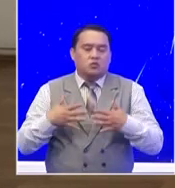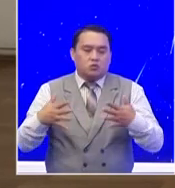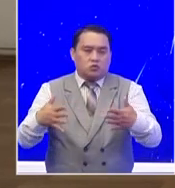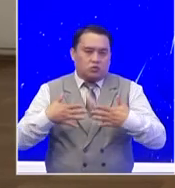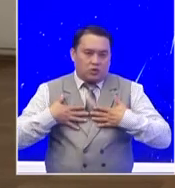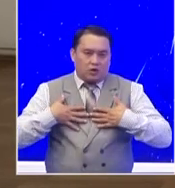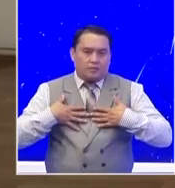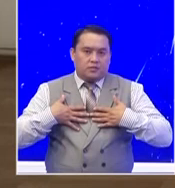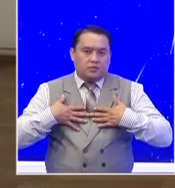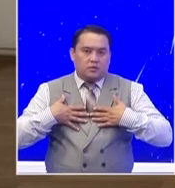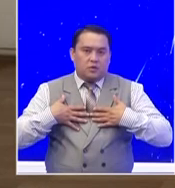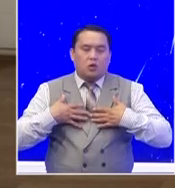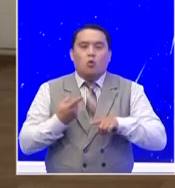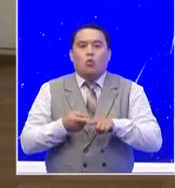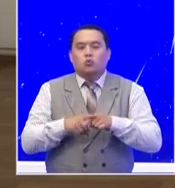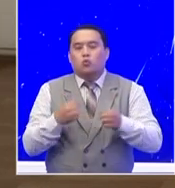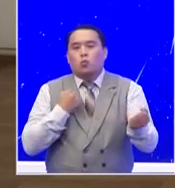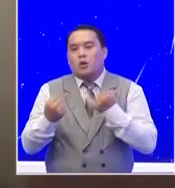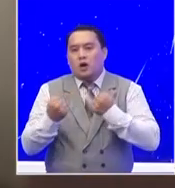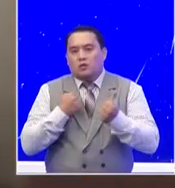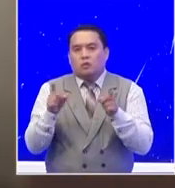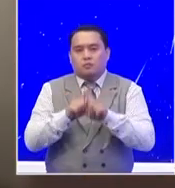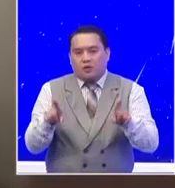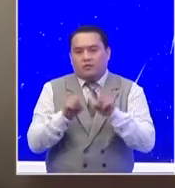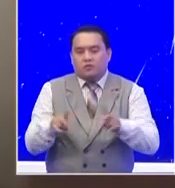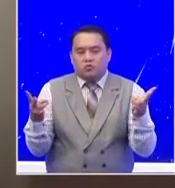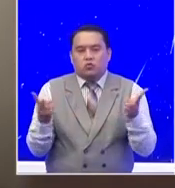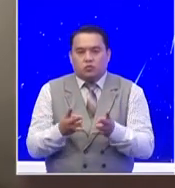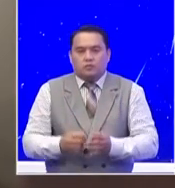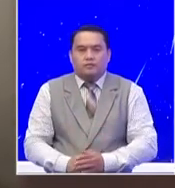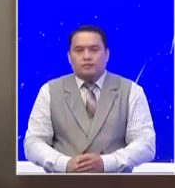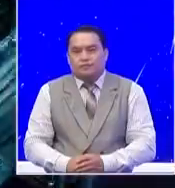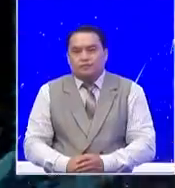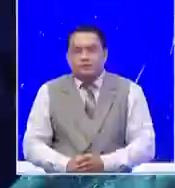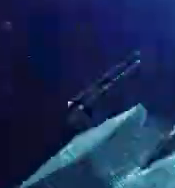тыныс шығарамыз. Осы жаттығуды да 3-4 рет қайталау керек.